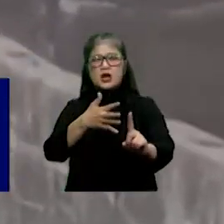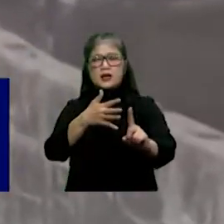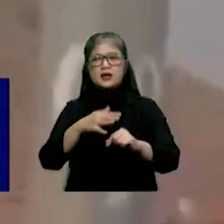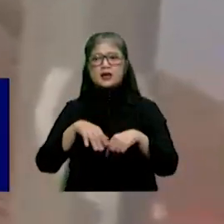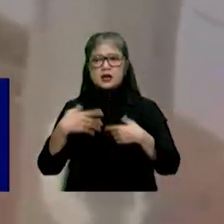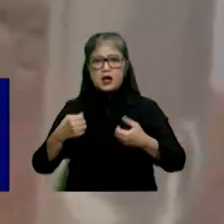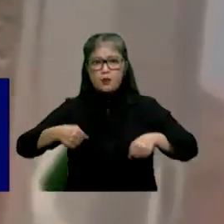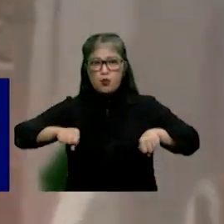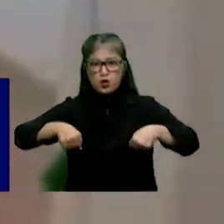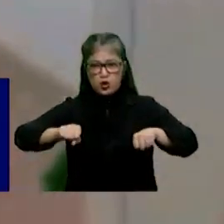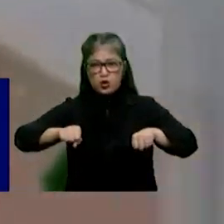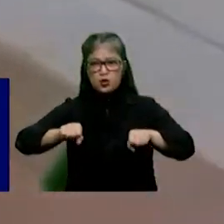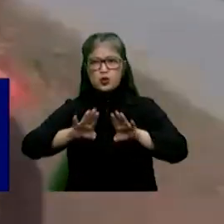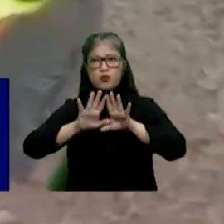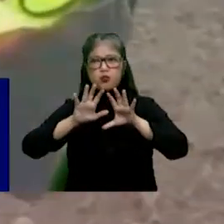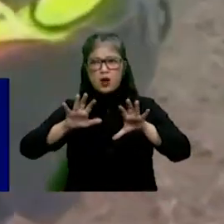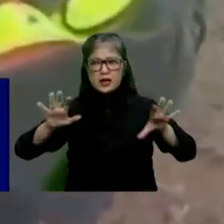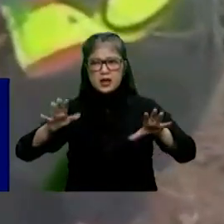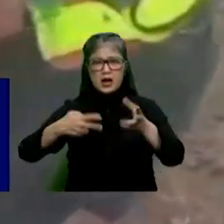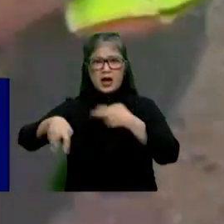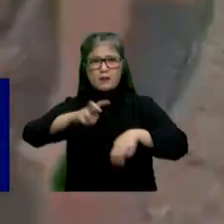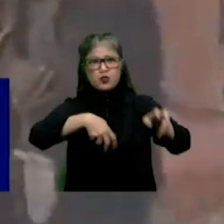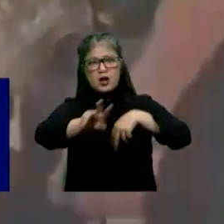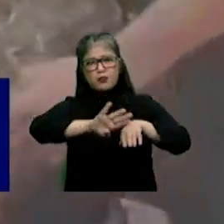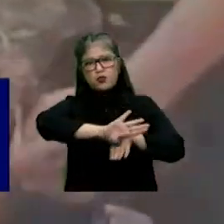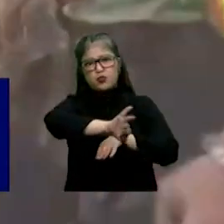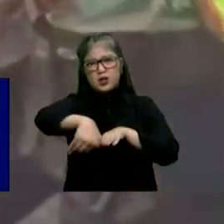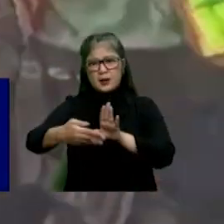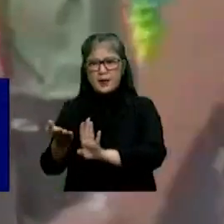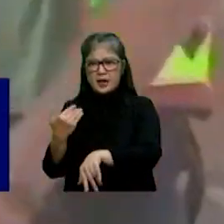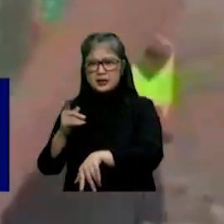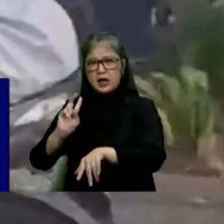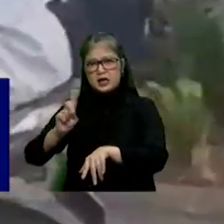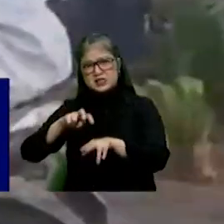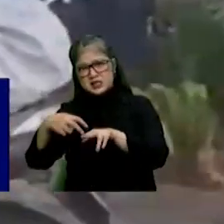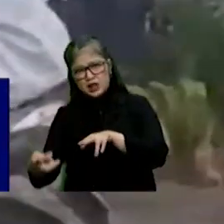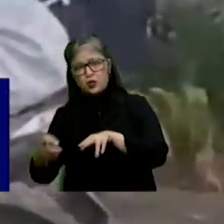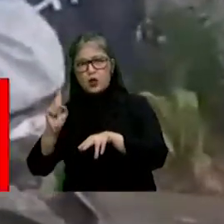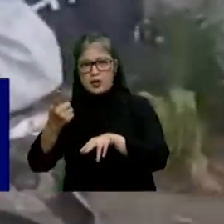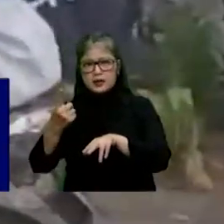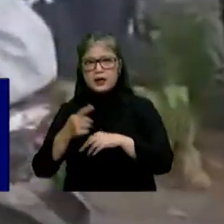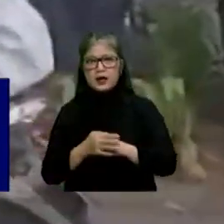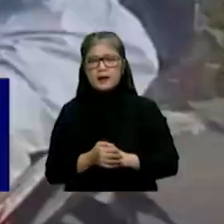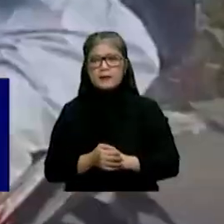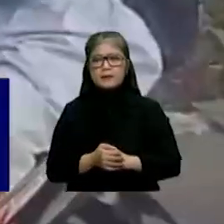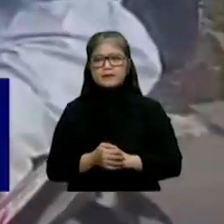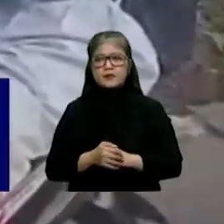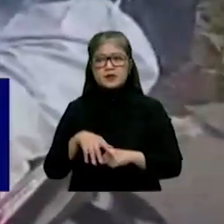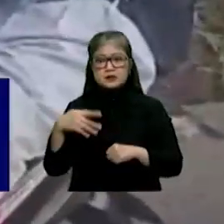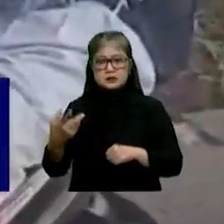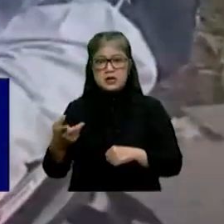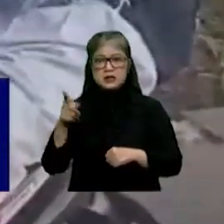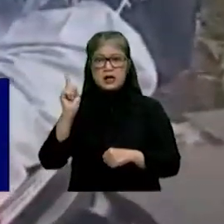terjaring razia, banyak juga yang kabur berputar arah bahkan sampai terjatuh. Petugas pun memberikan sanksi tilang pada